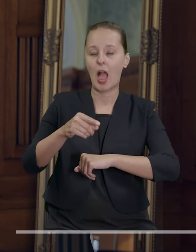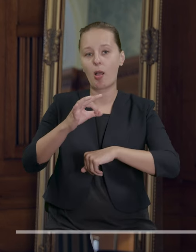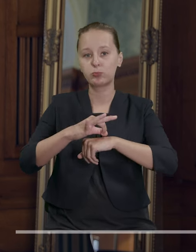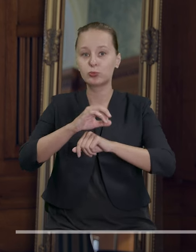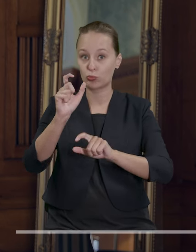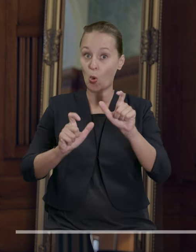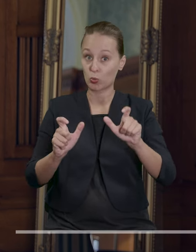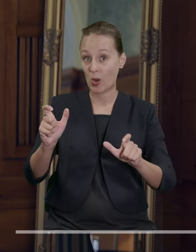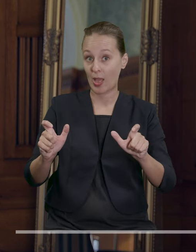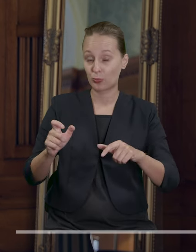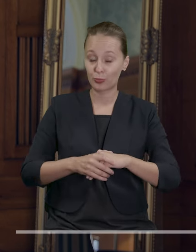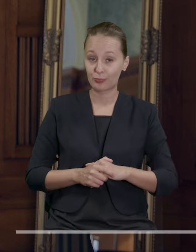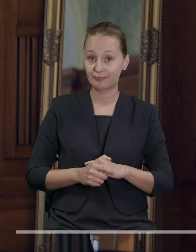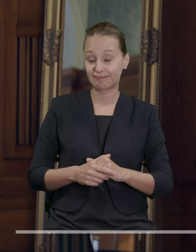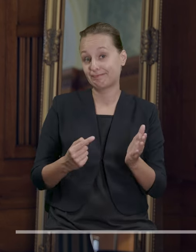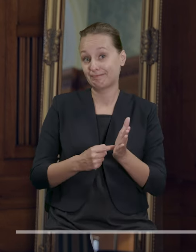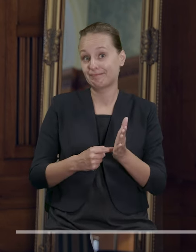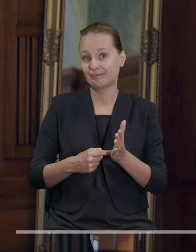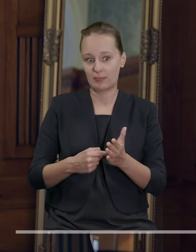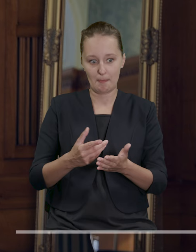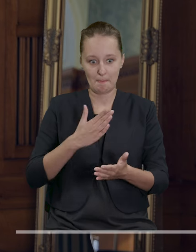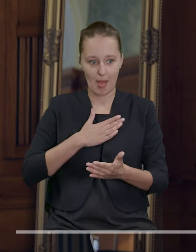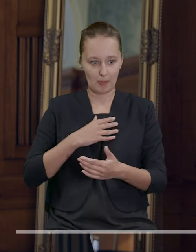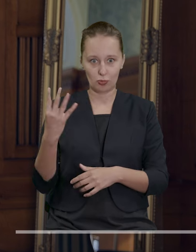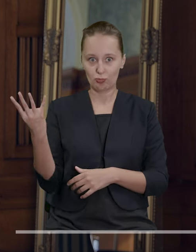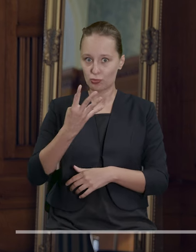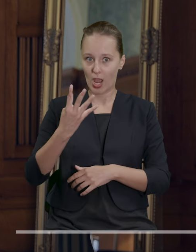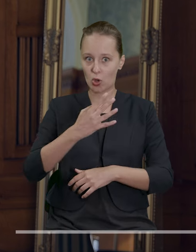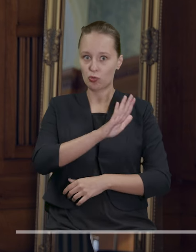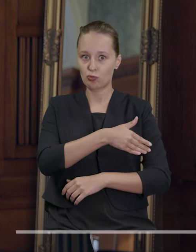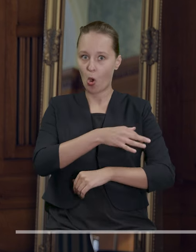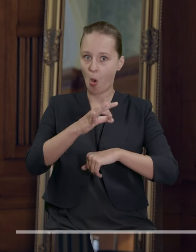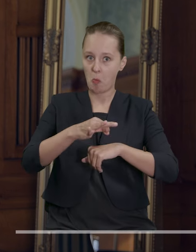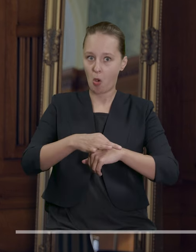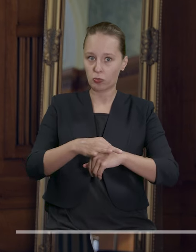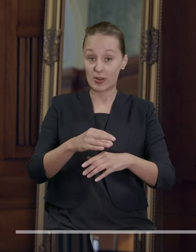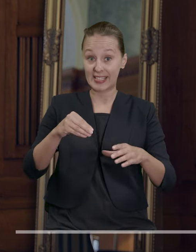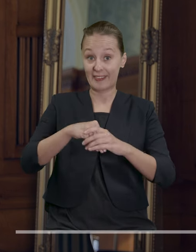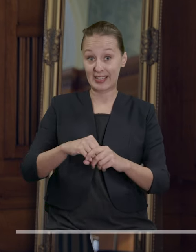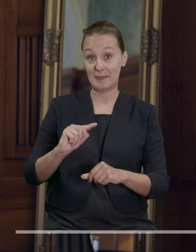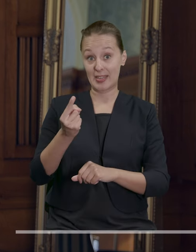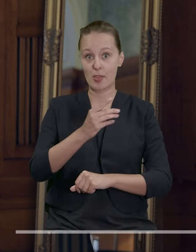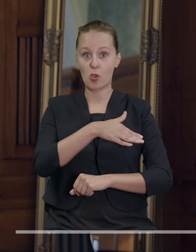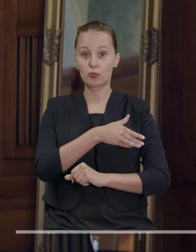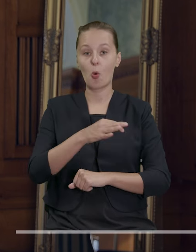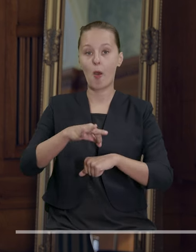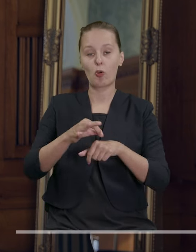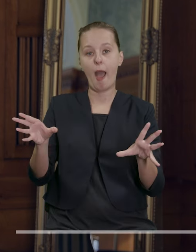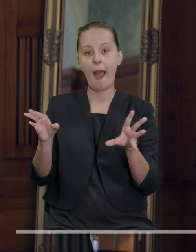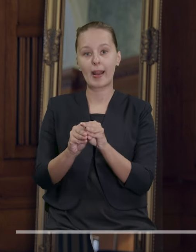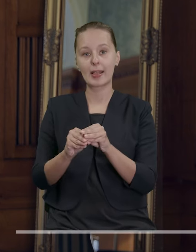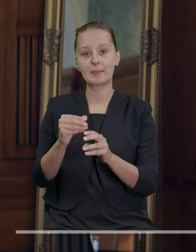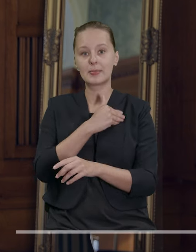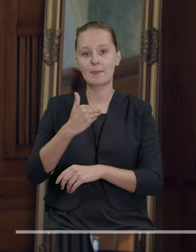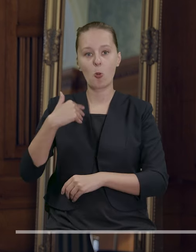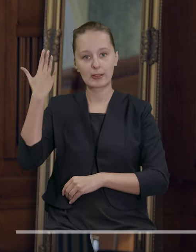doktoranckie naszych doktorantów, a przecież mamy 4 duże szkoły doktorskie, w tym jedną wspólną z